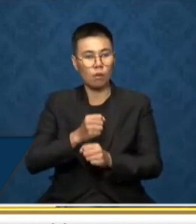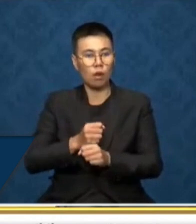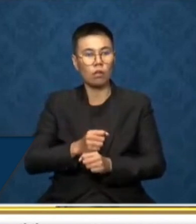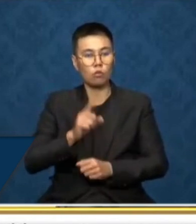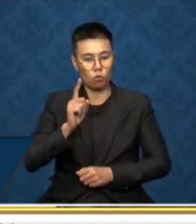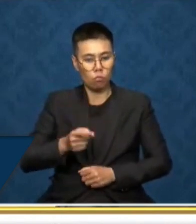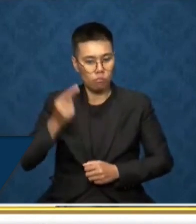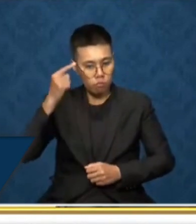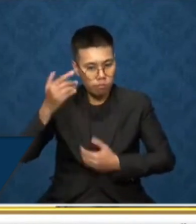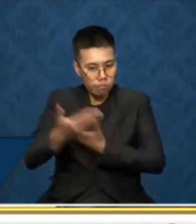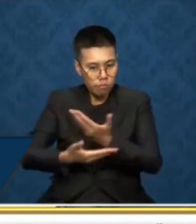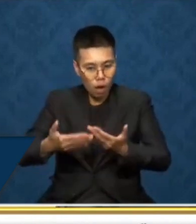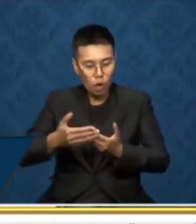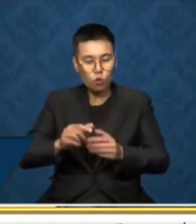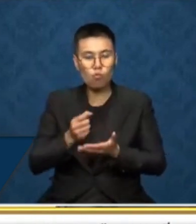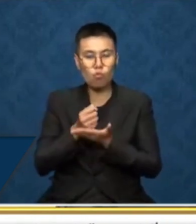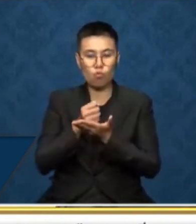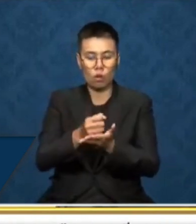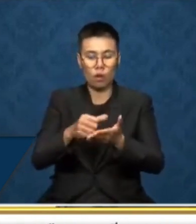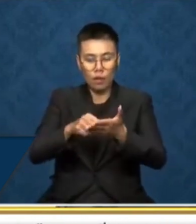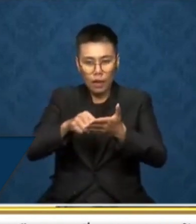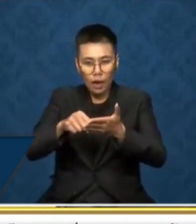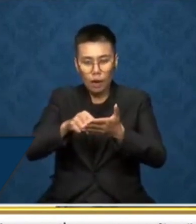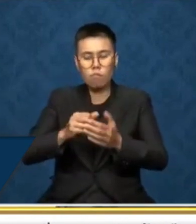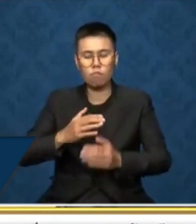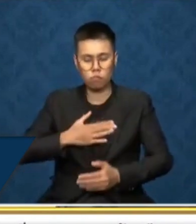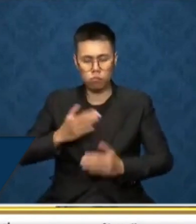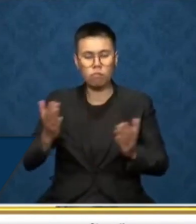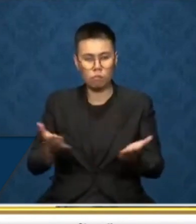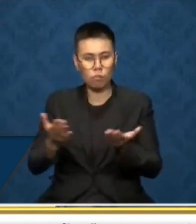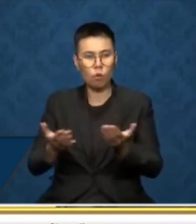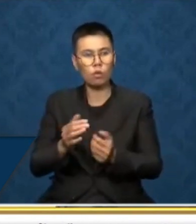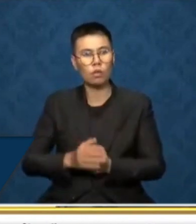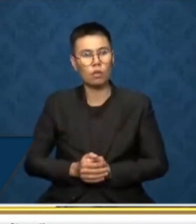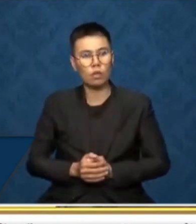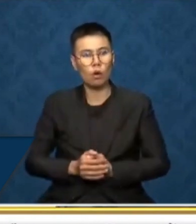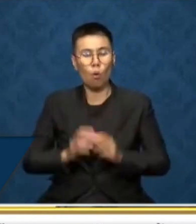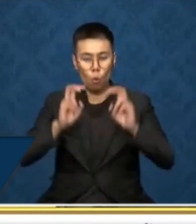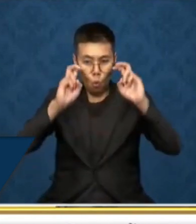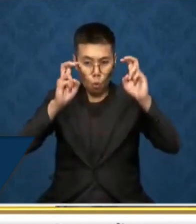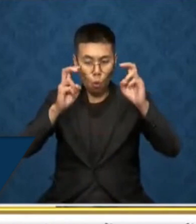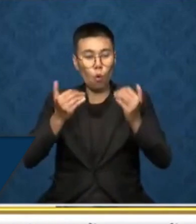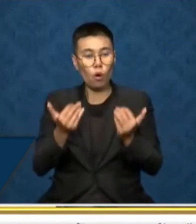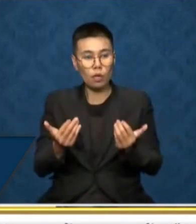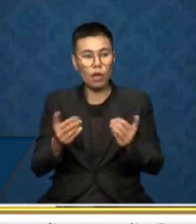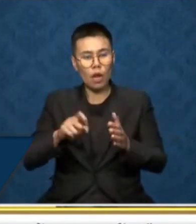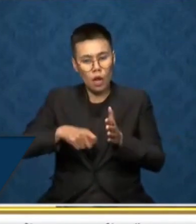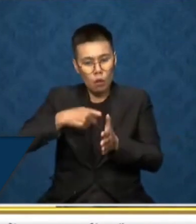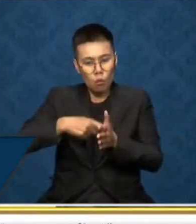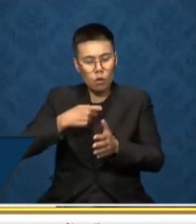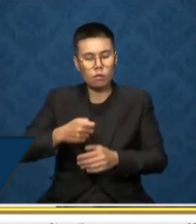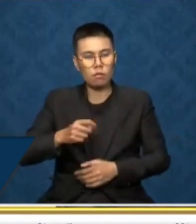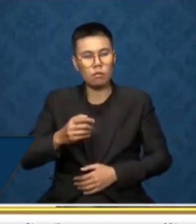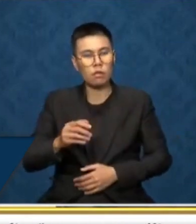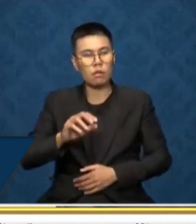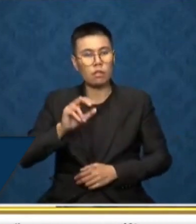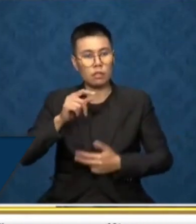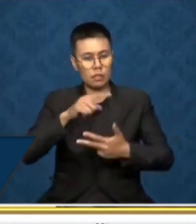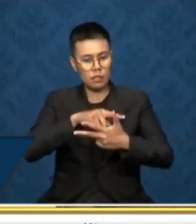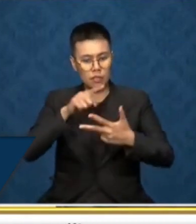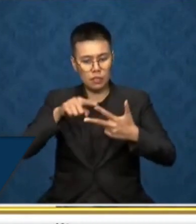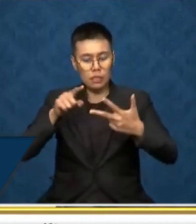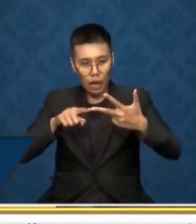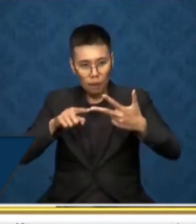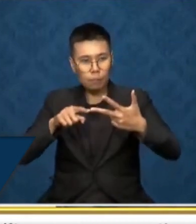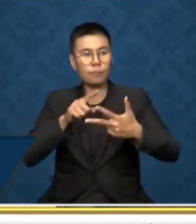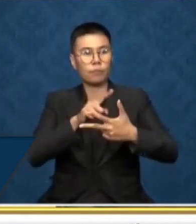พิจารณาแก้ไขกันต่อไปครับผมสนับสนุนญัตตินี้นะครับด้วยเหตุผล3ประการด้วยกันประการแรก